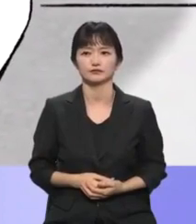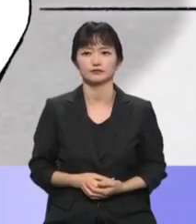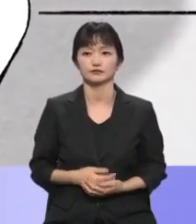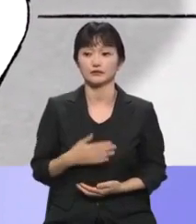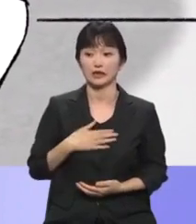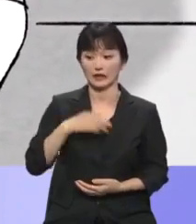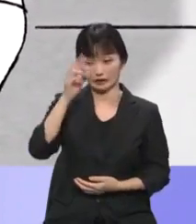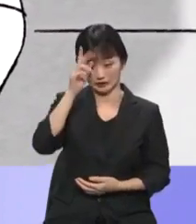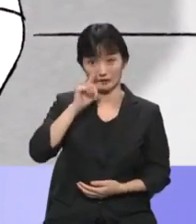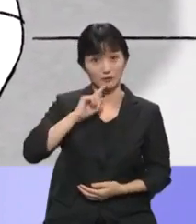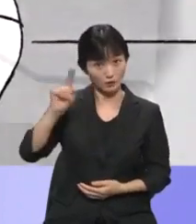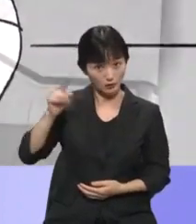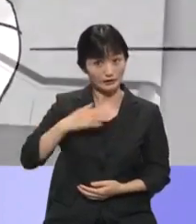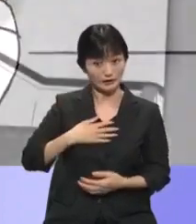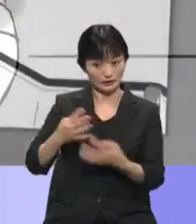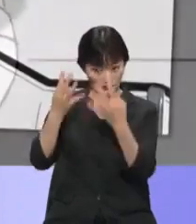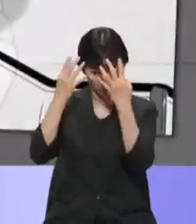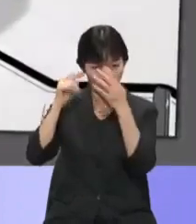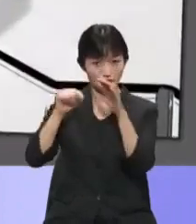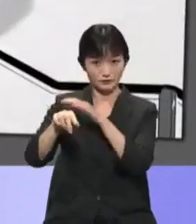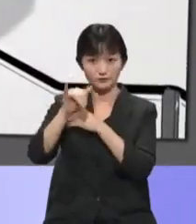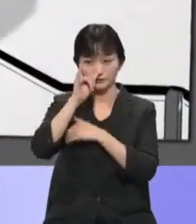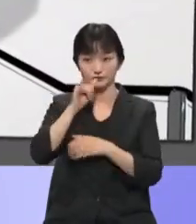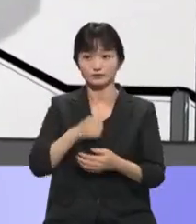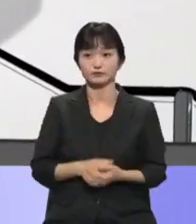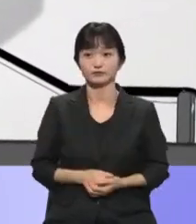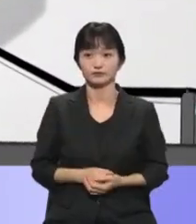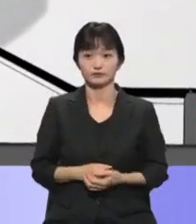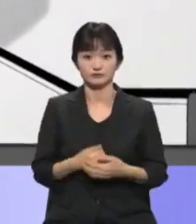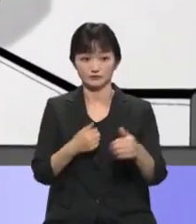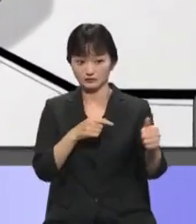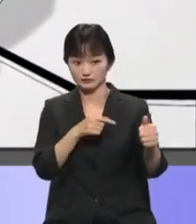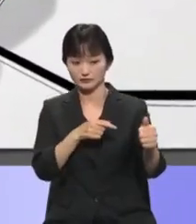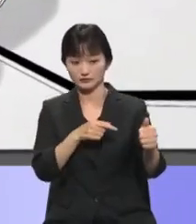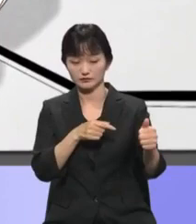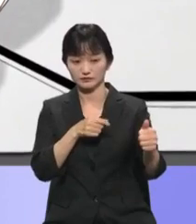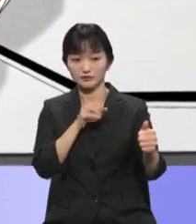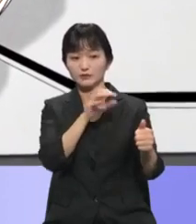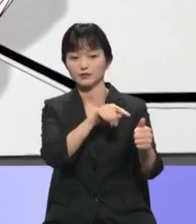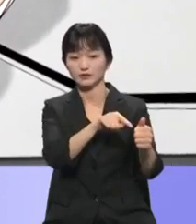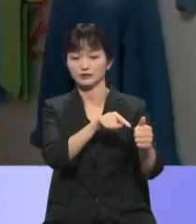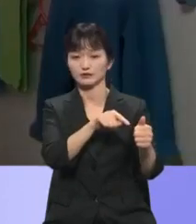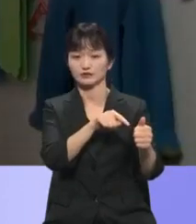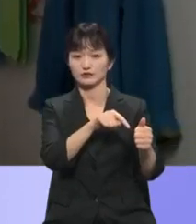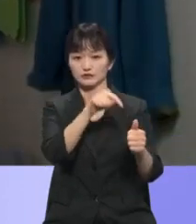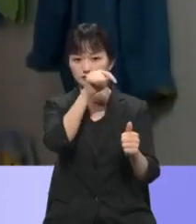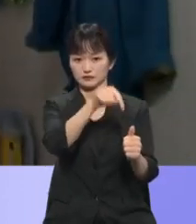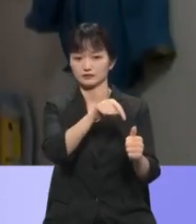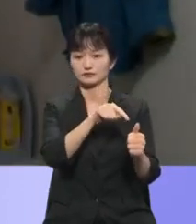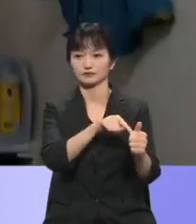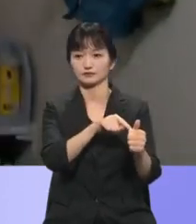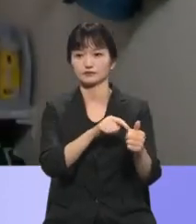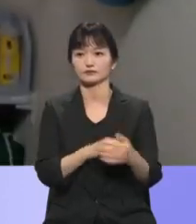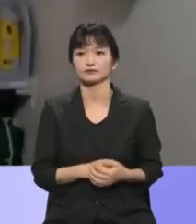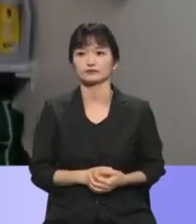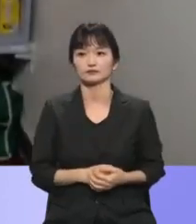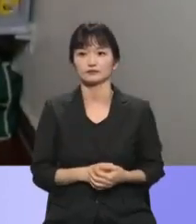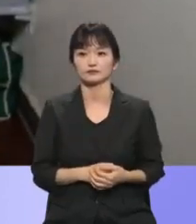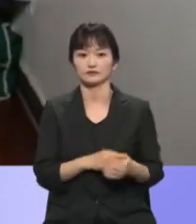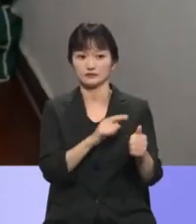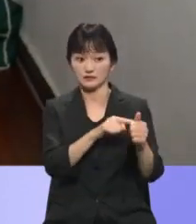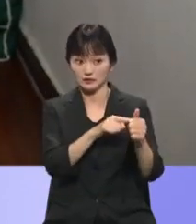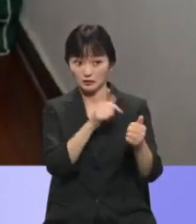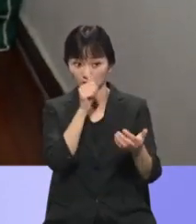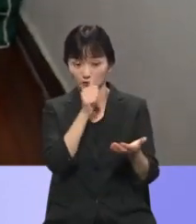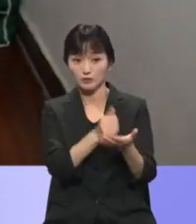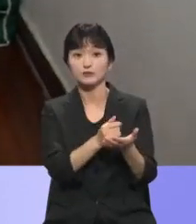경찰서에 신고를 해 줘 그럼 내가 교도소에 갈 수 있잖아라고 타인을 사주하는 거예요 그렇게 할 경우에는 타인에 대해서 범죄를 저지르게 한